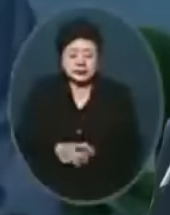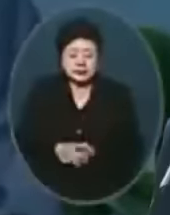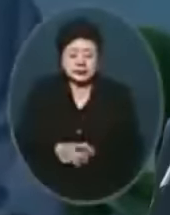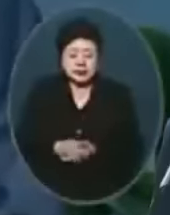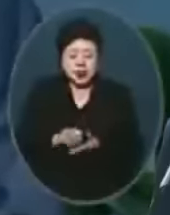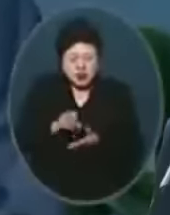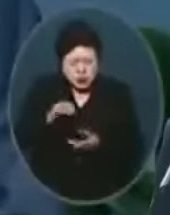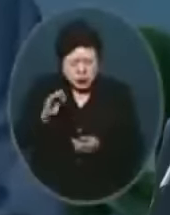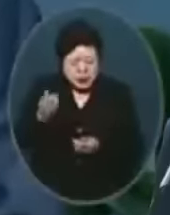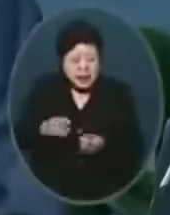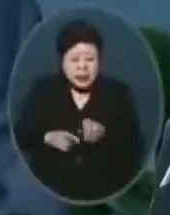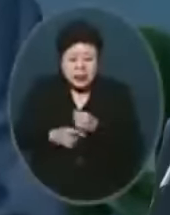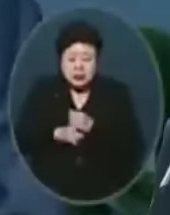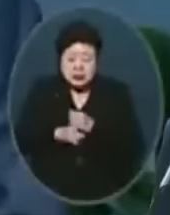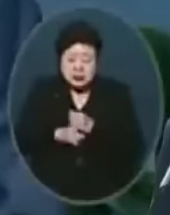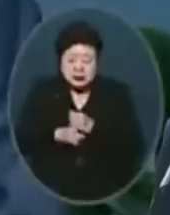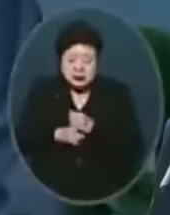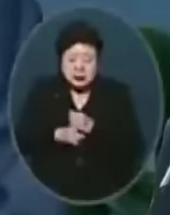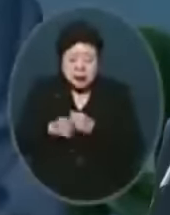유명하게 된 것은